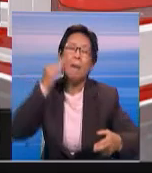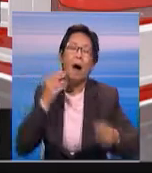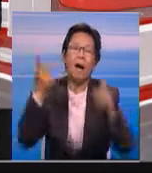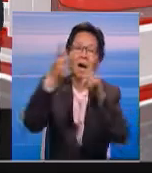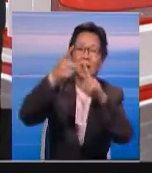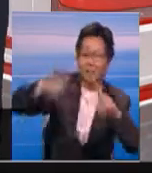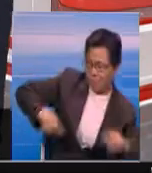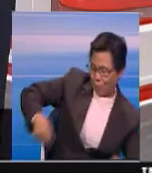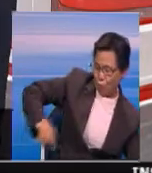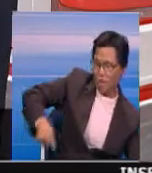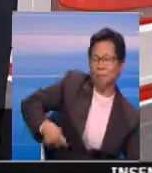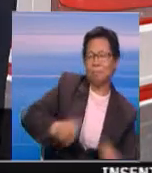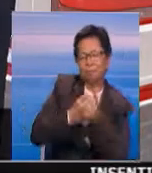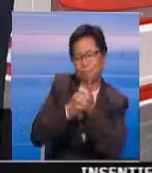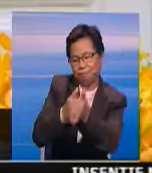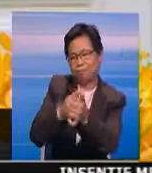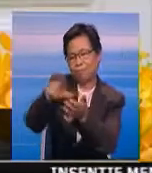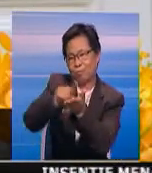ke Kemboja.